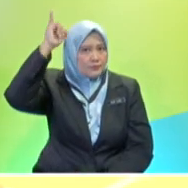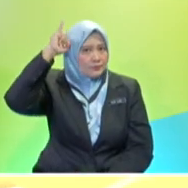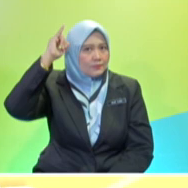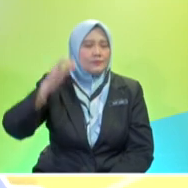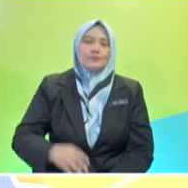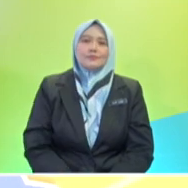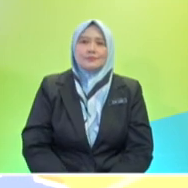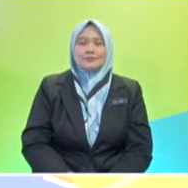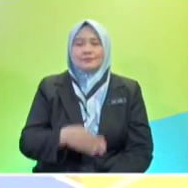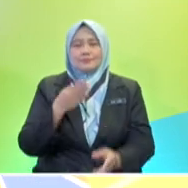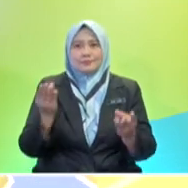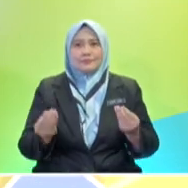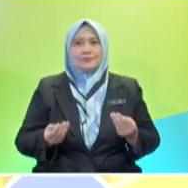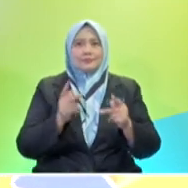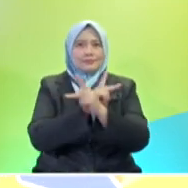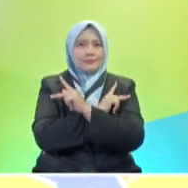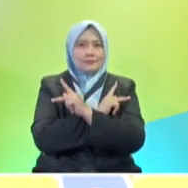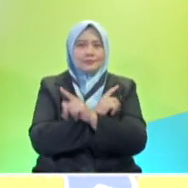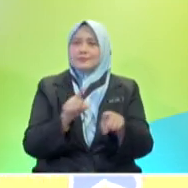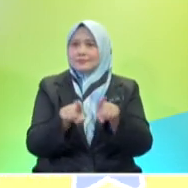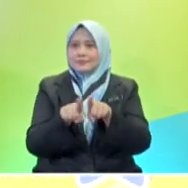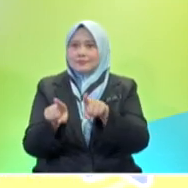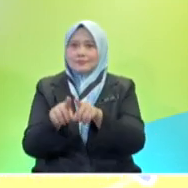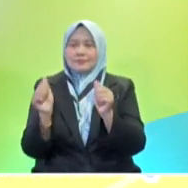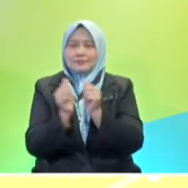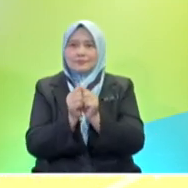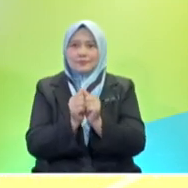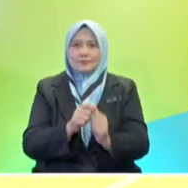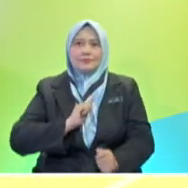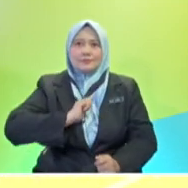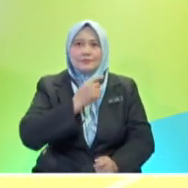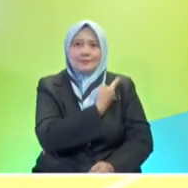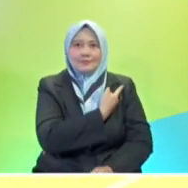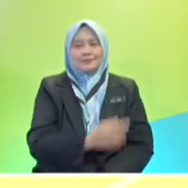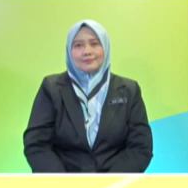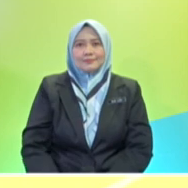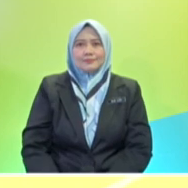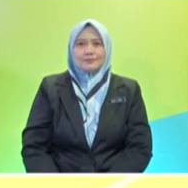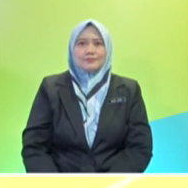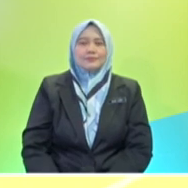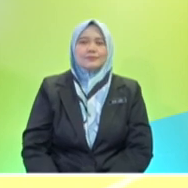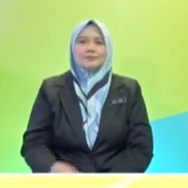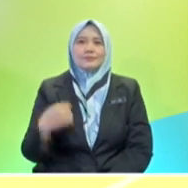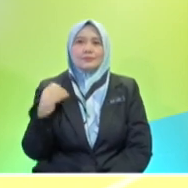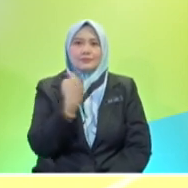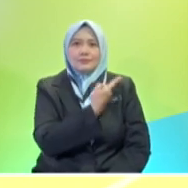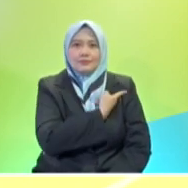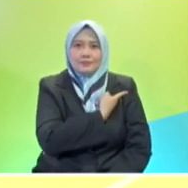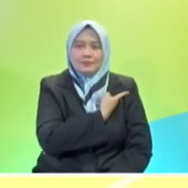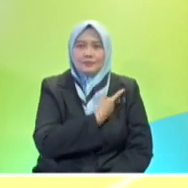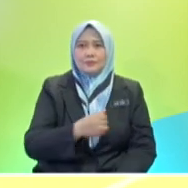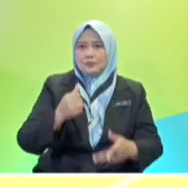kasih kerana bersama-sama dengan kami, Lambai, kawan-kawan di rumah. Dan istimewa hari ini, kita akan berikan